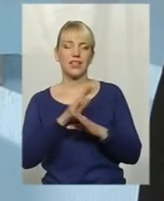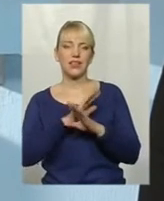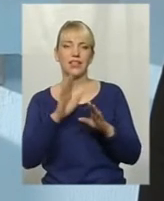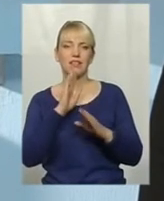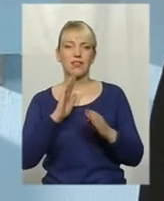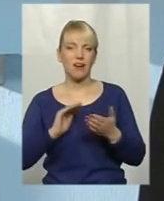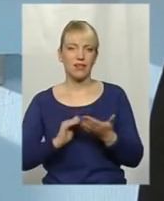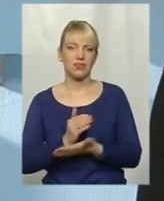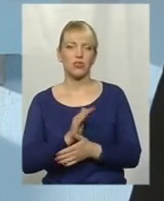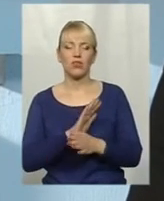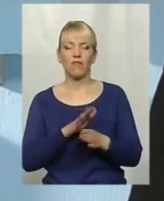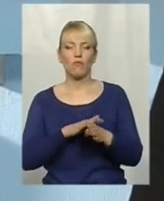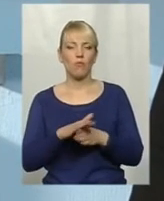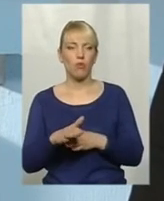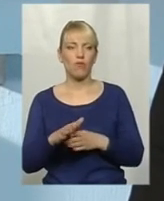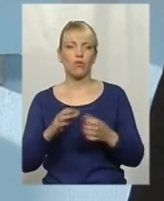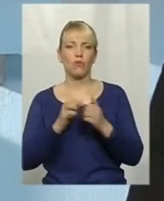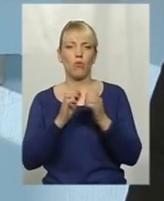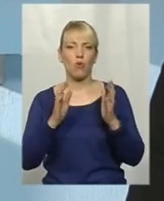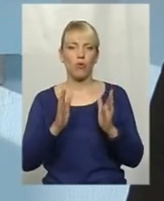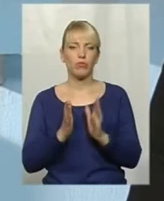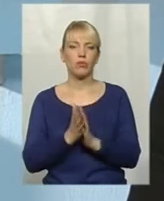повному обсязі, людина має право